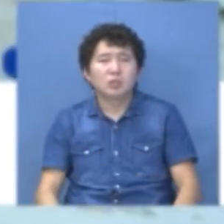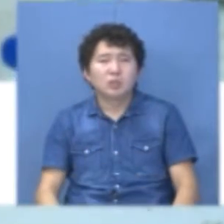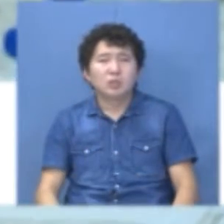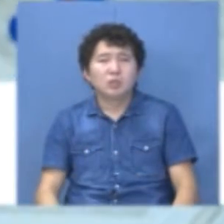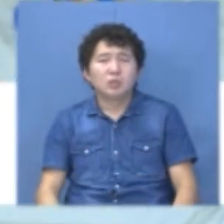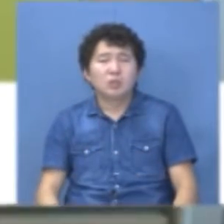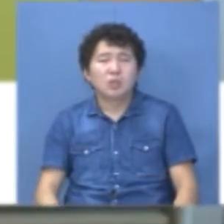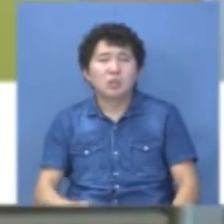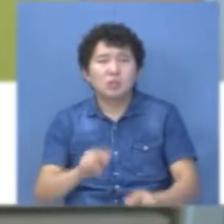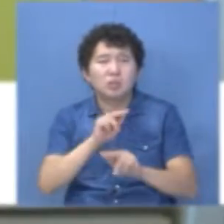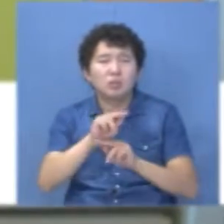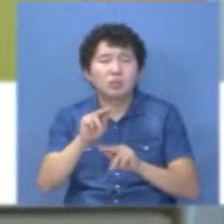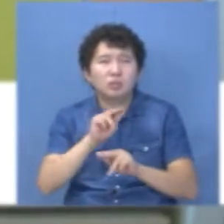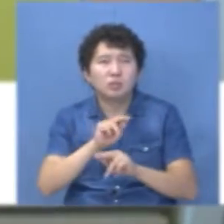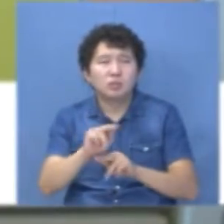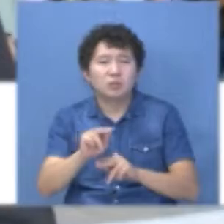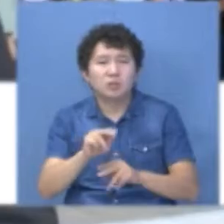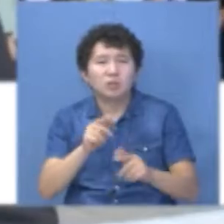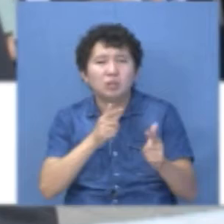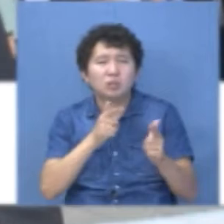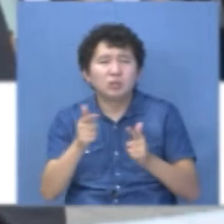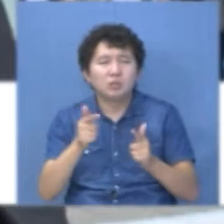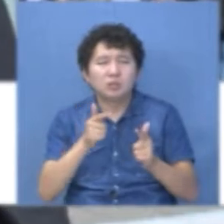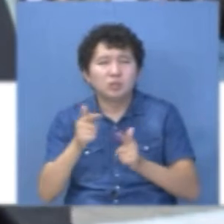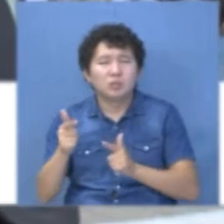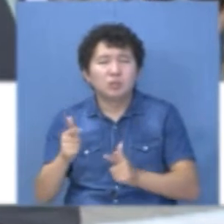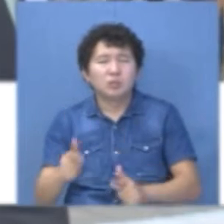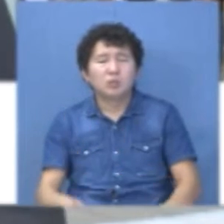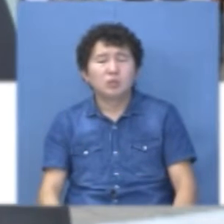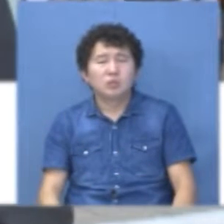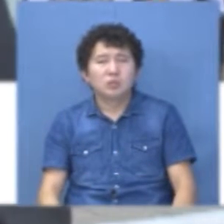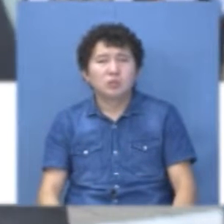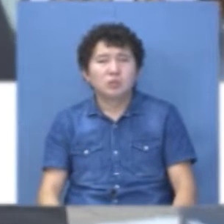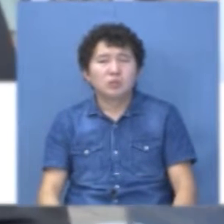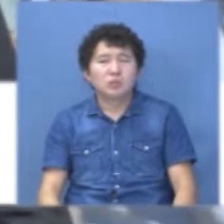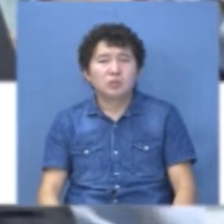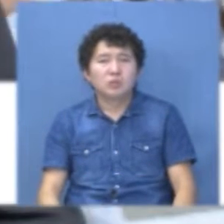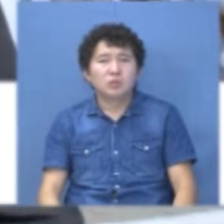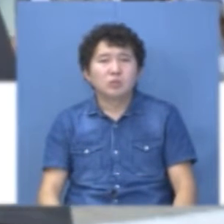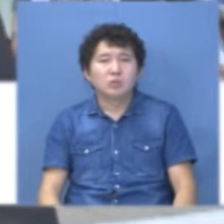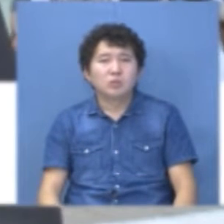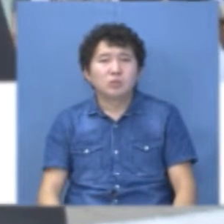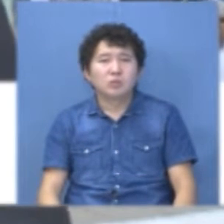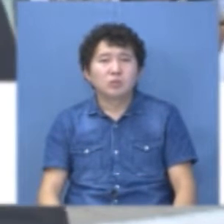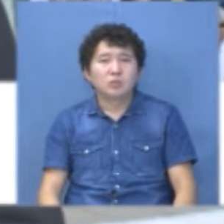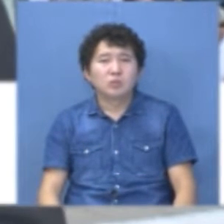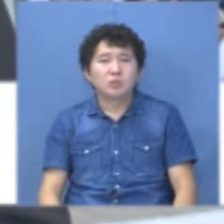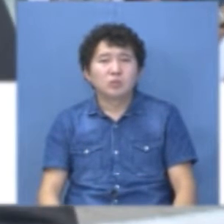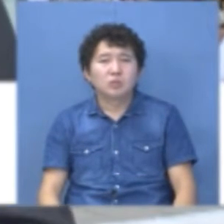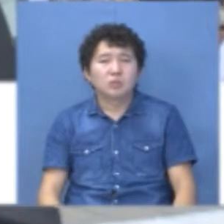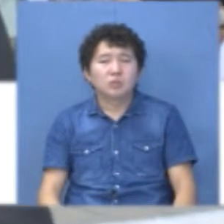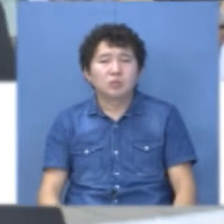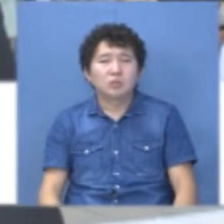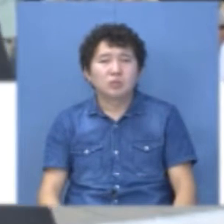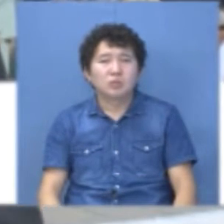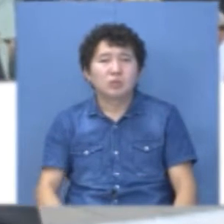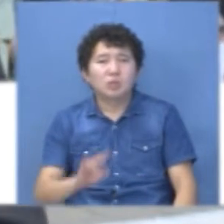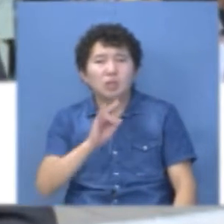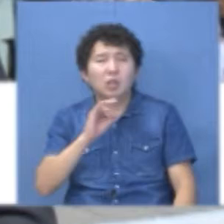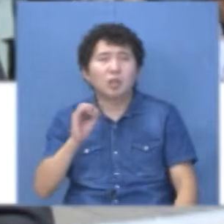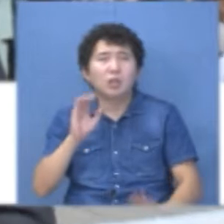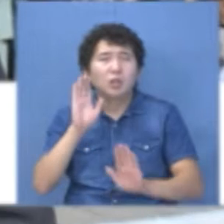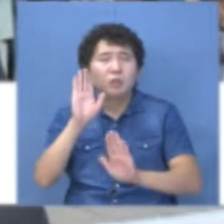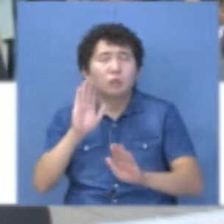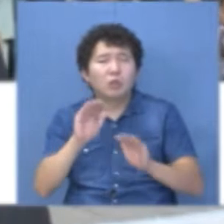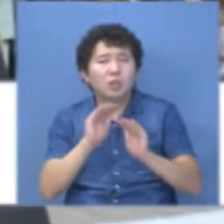оқытудың арнайы дайындалған тәсілдерін де қамтиды. Осы комьюнити центрдің жалпы мақсаты тек қана балаларға емес,